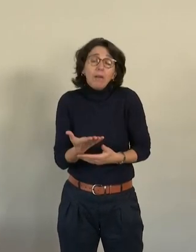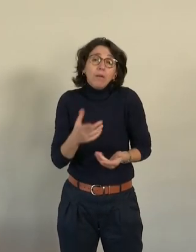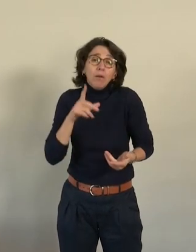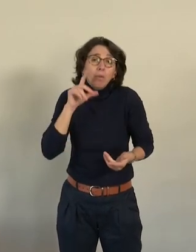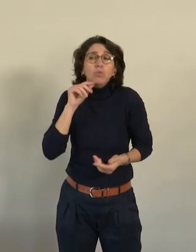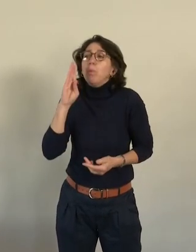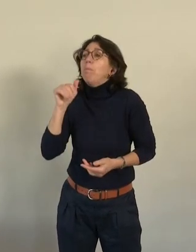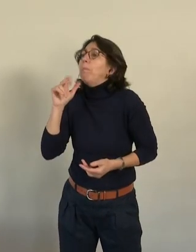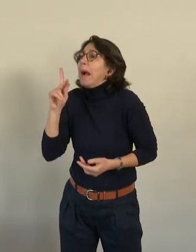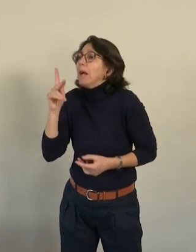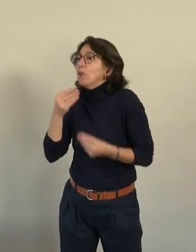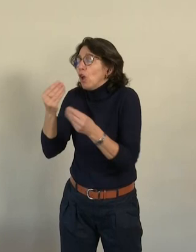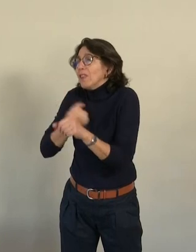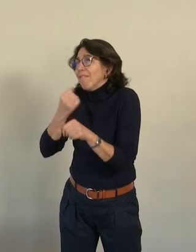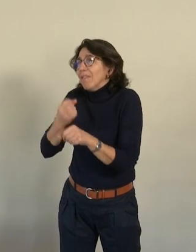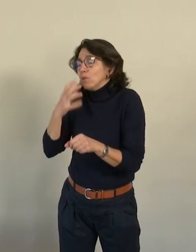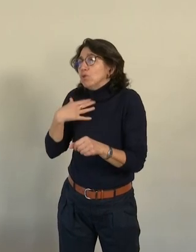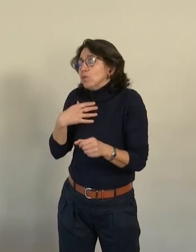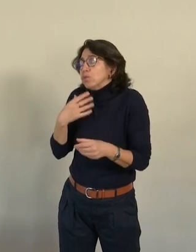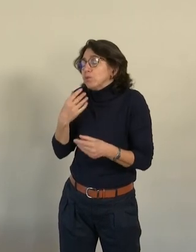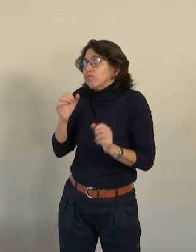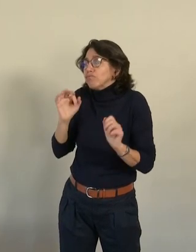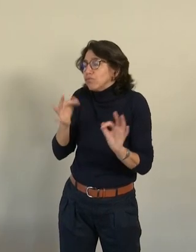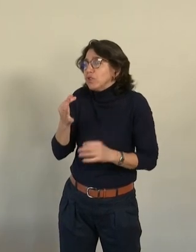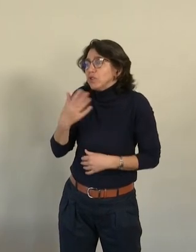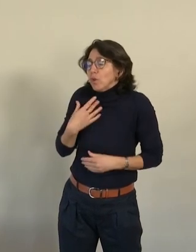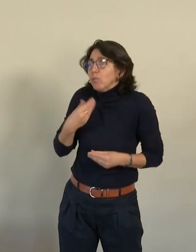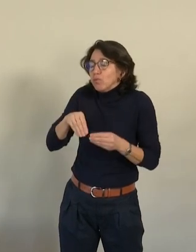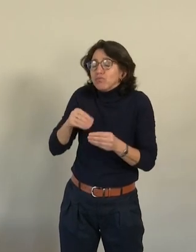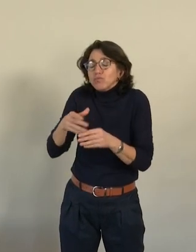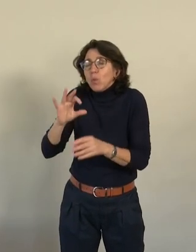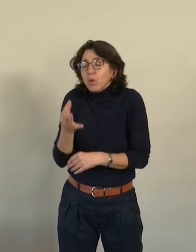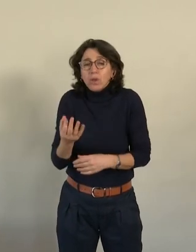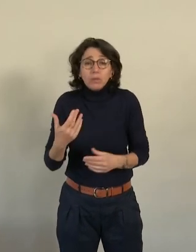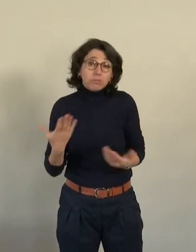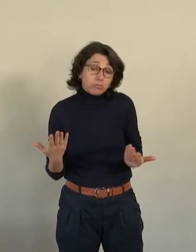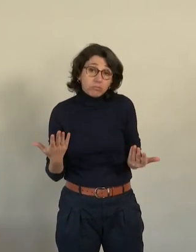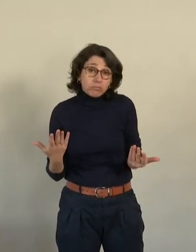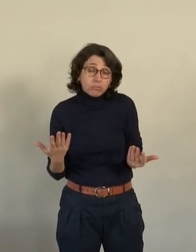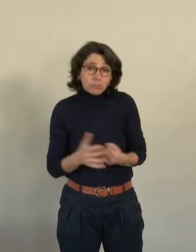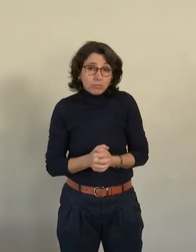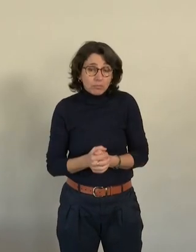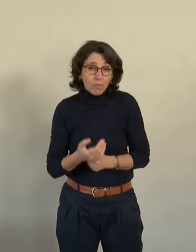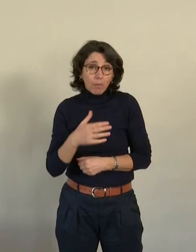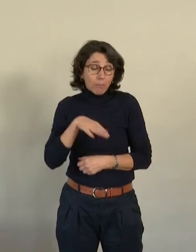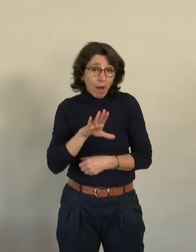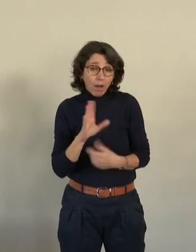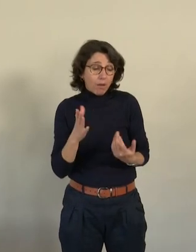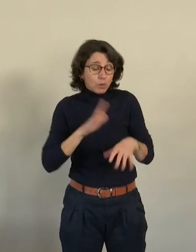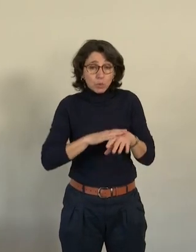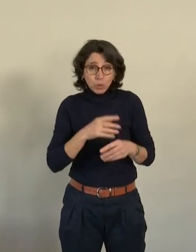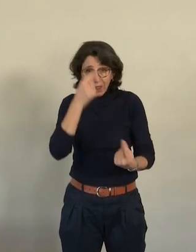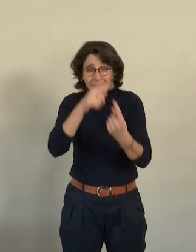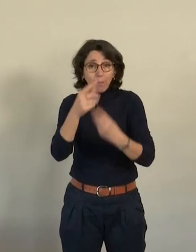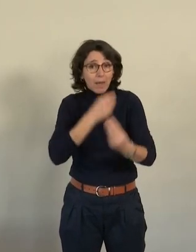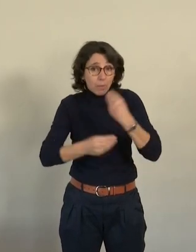bac ce que je conçois en matière alimentaire par exemple vous avez un exemple très concret au lieu de